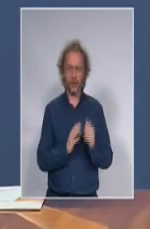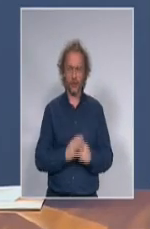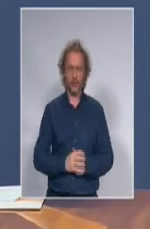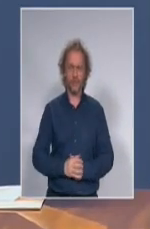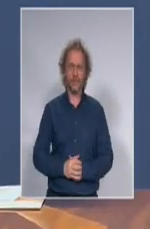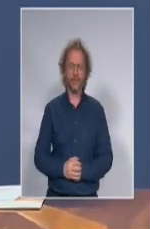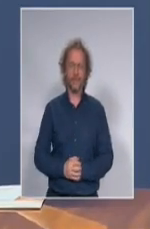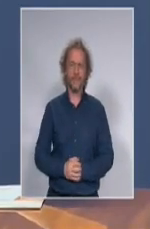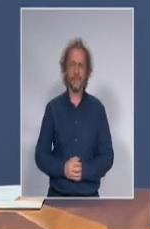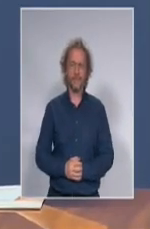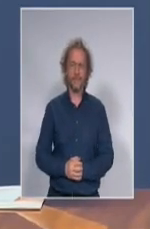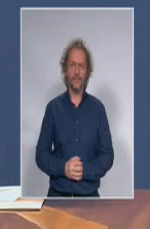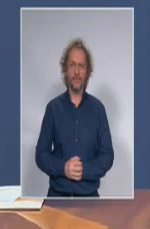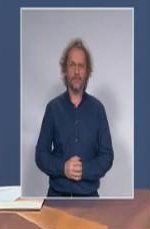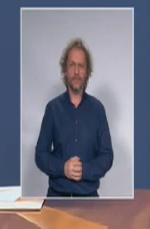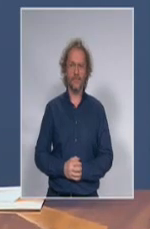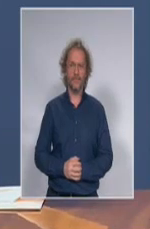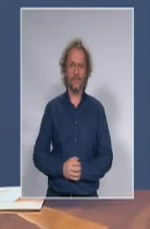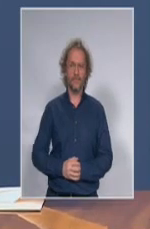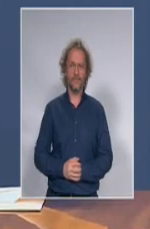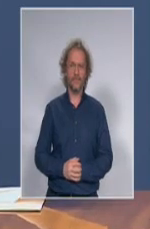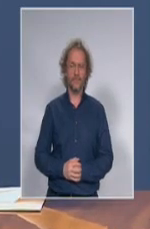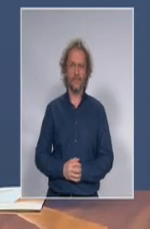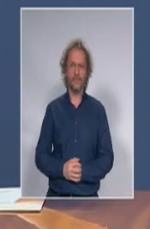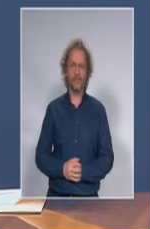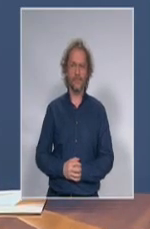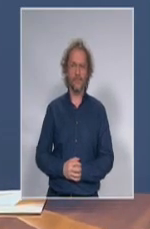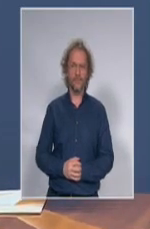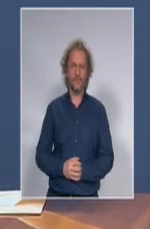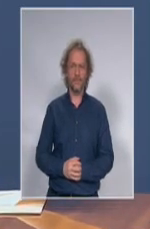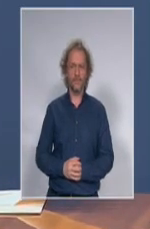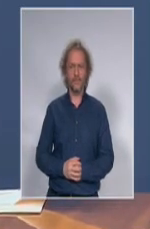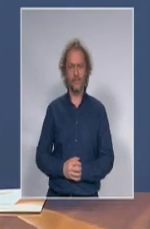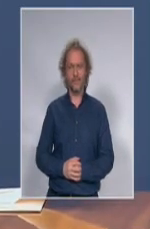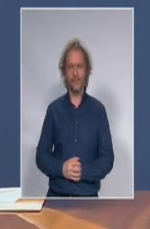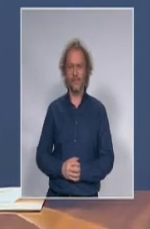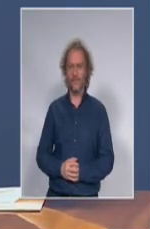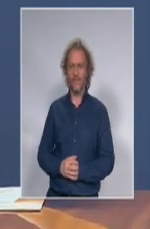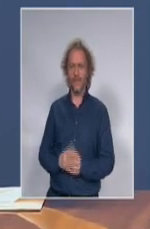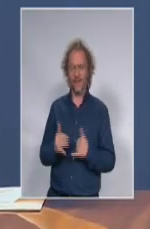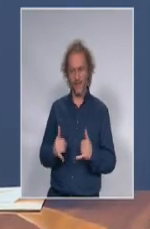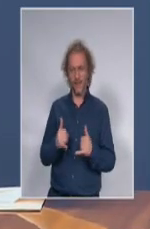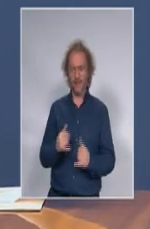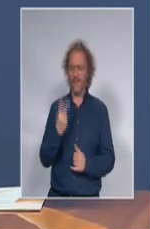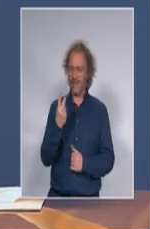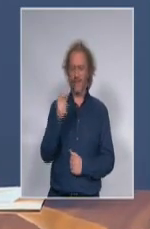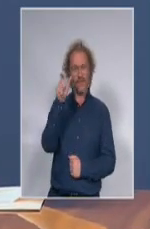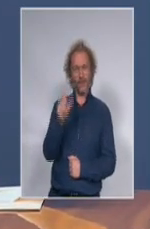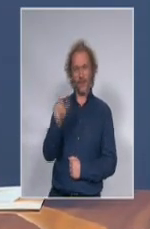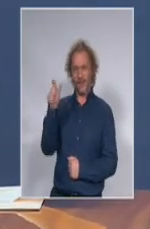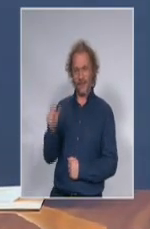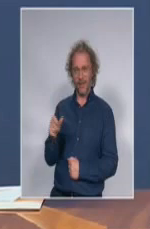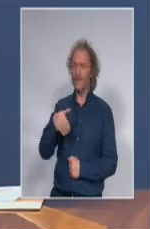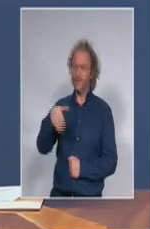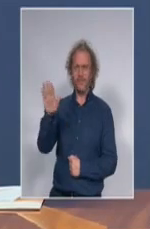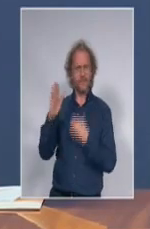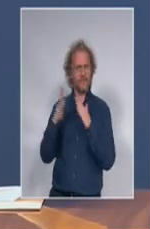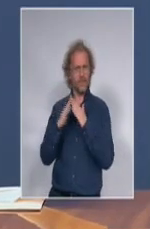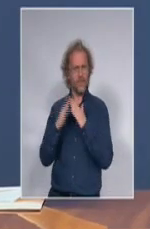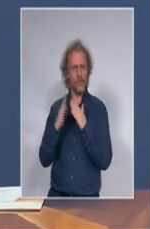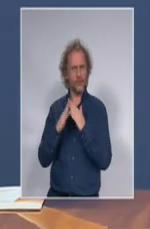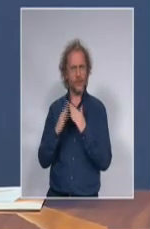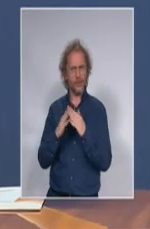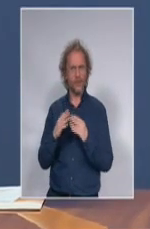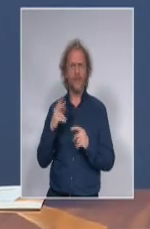Danas su dvoje pušteno jer su dva puta bili negativni na koronavirus. Mi poštujemo